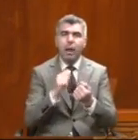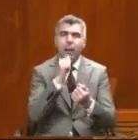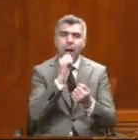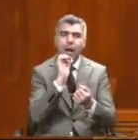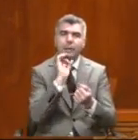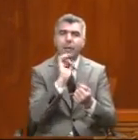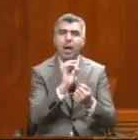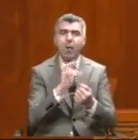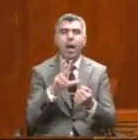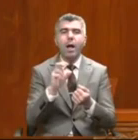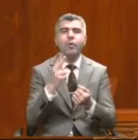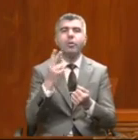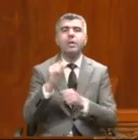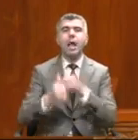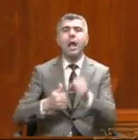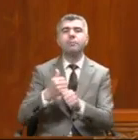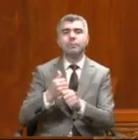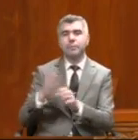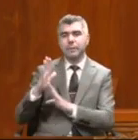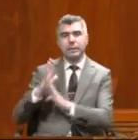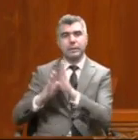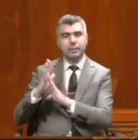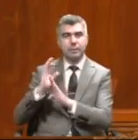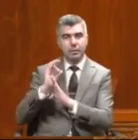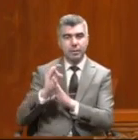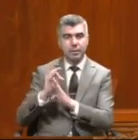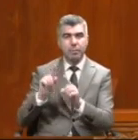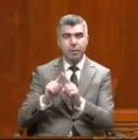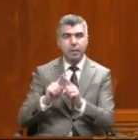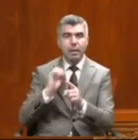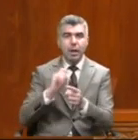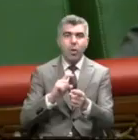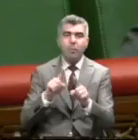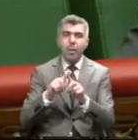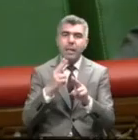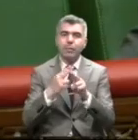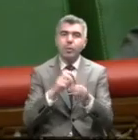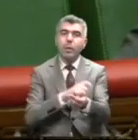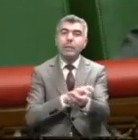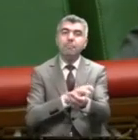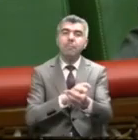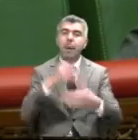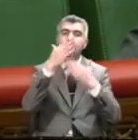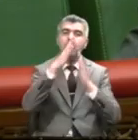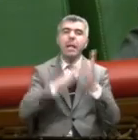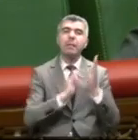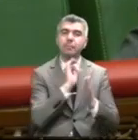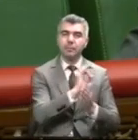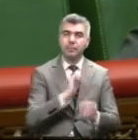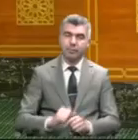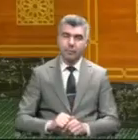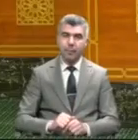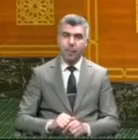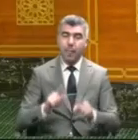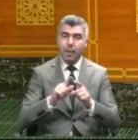ولكن الابتكارات فيها الحس والدم المغربي شنو هي الابتكار الاول هو